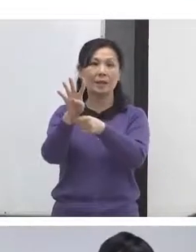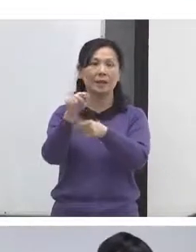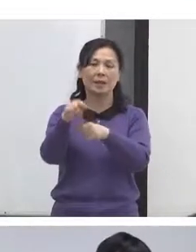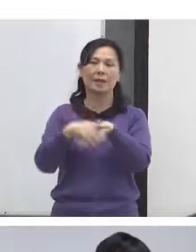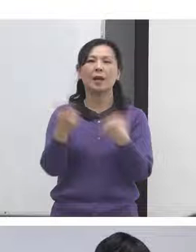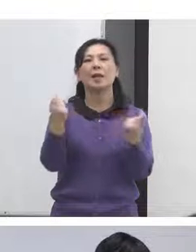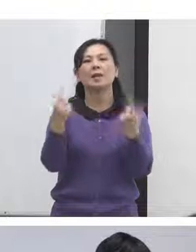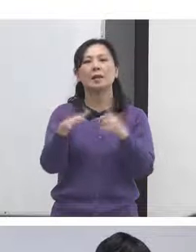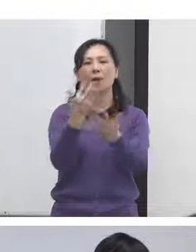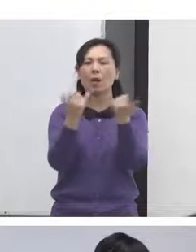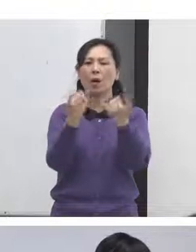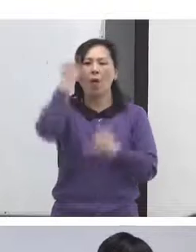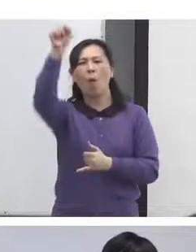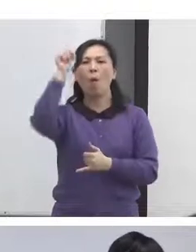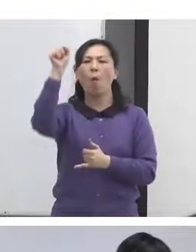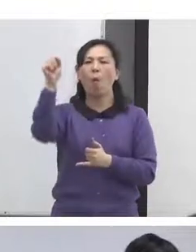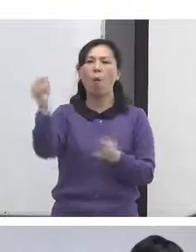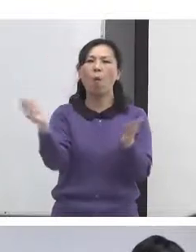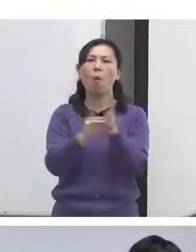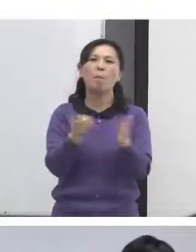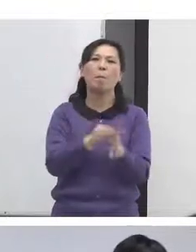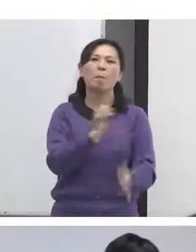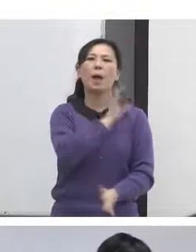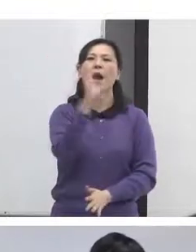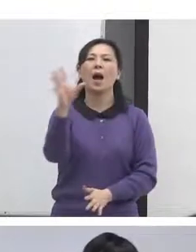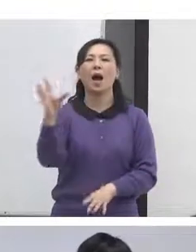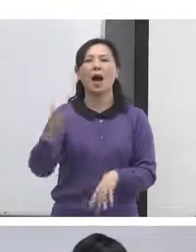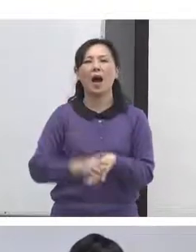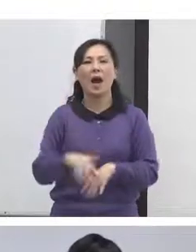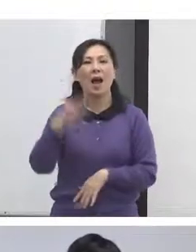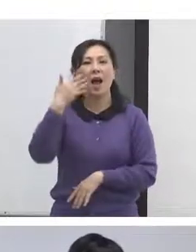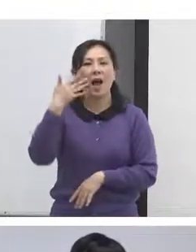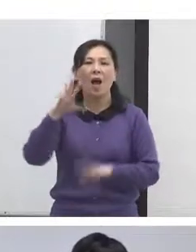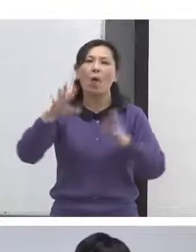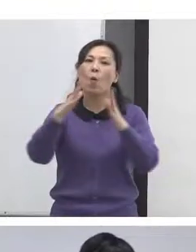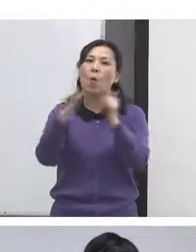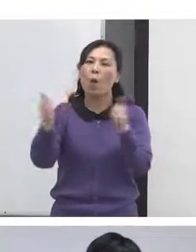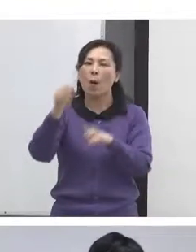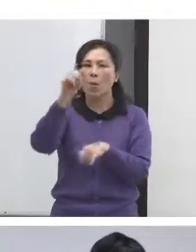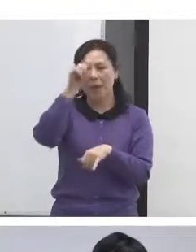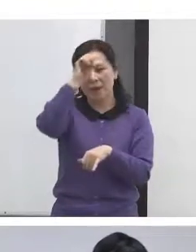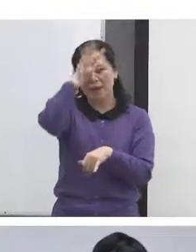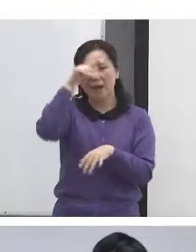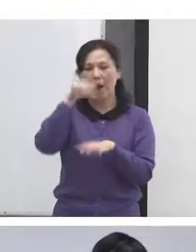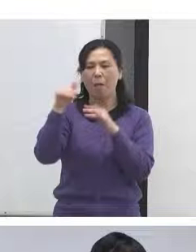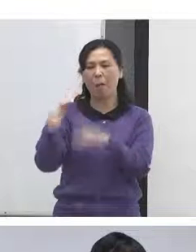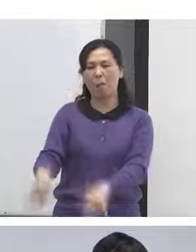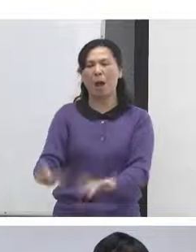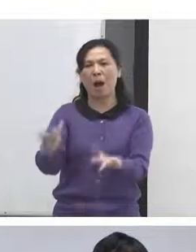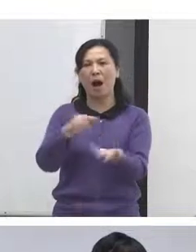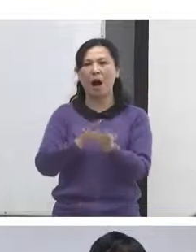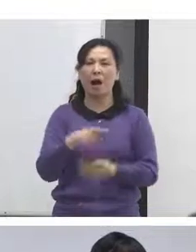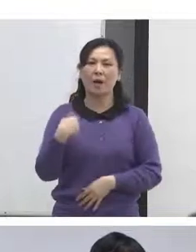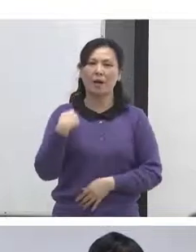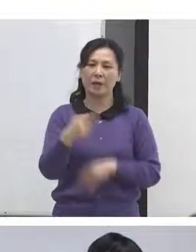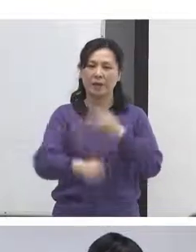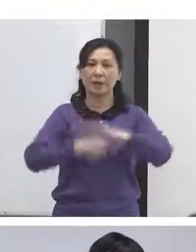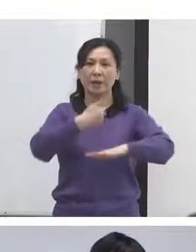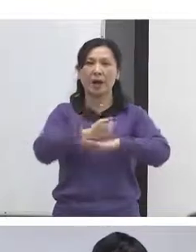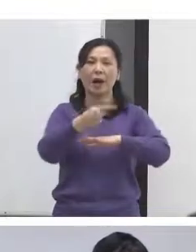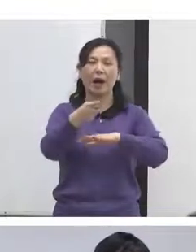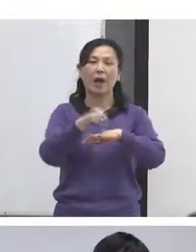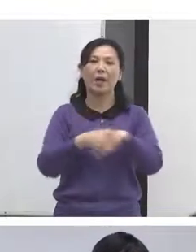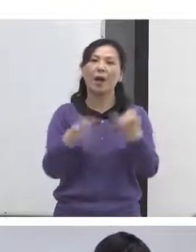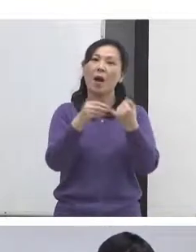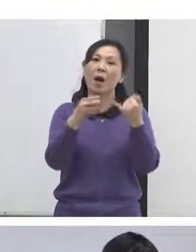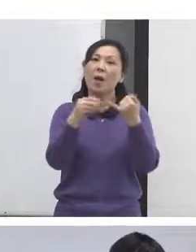太阳花过后，然后那时候国民党的声势最低潮的时候，那时候换了毛治国来当行政院长，他那就提出了毛氏三件，就